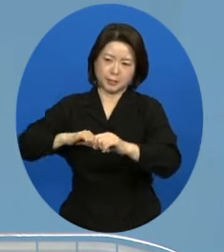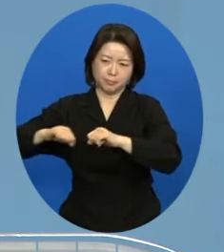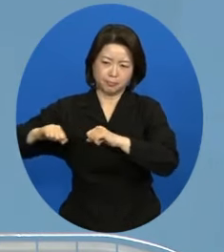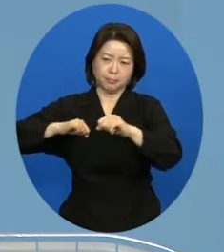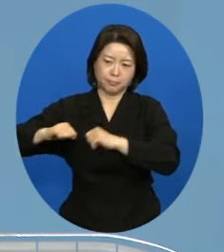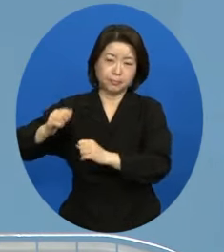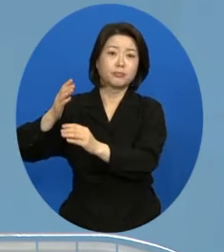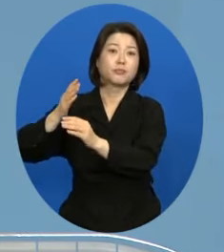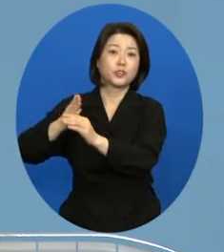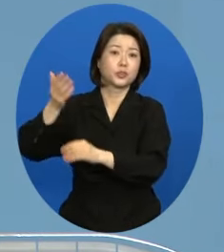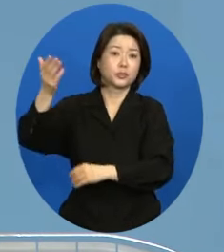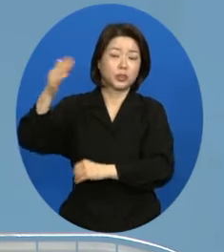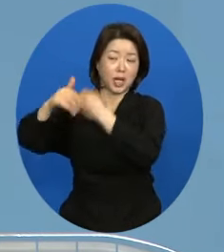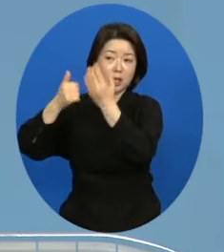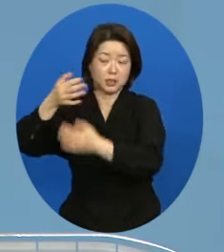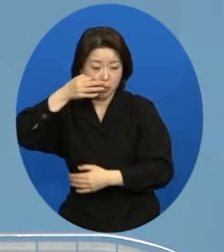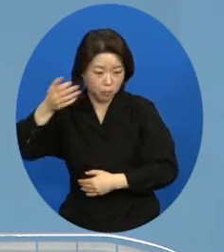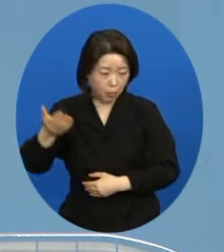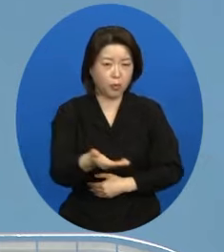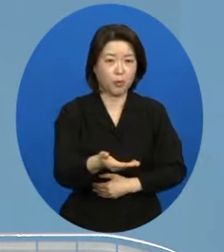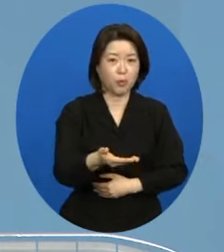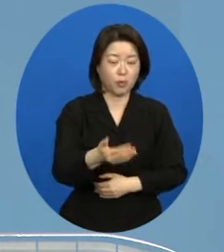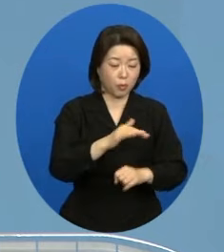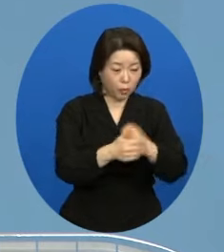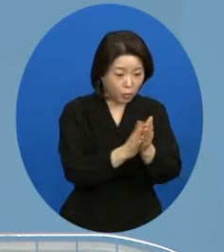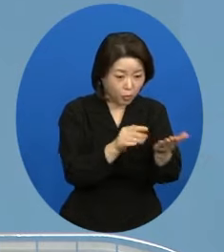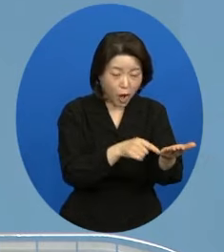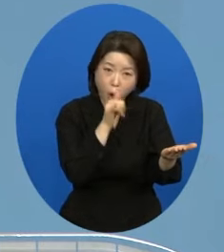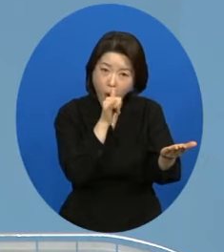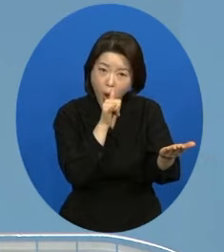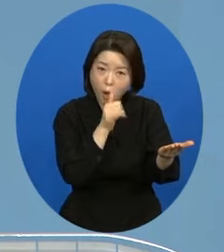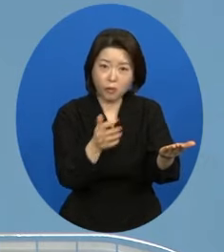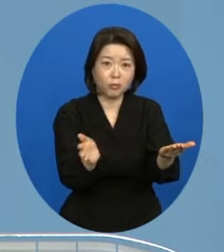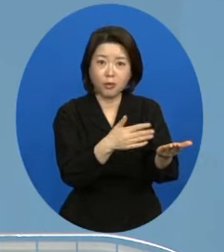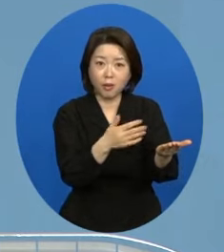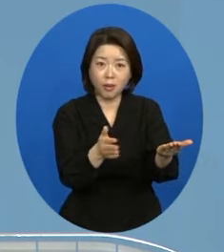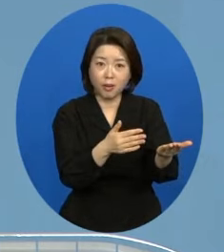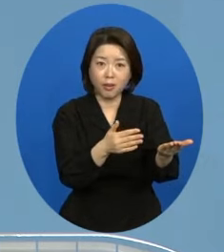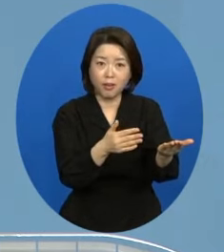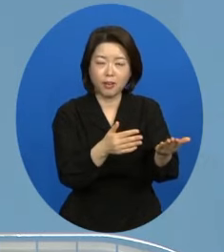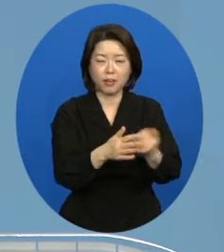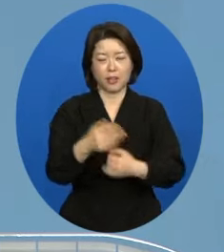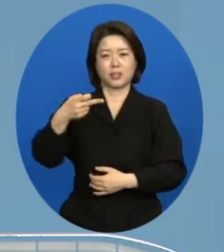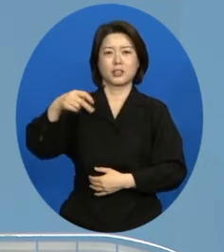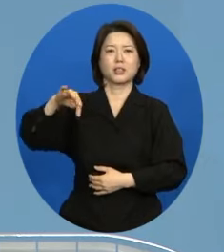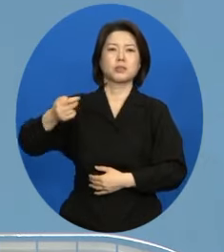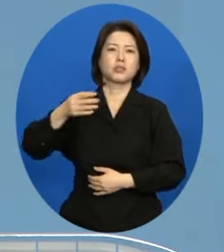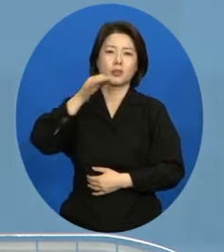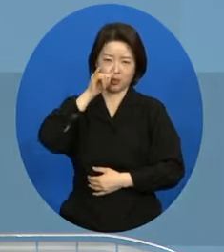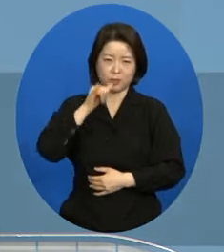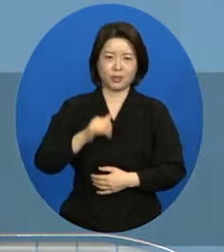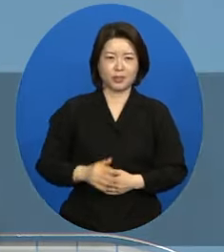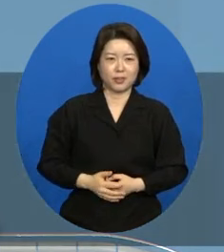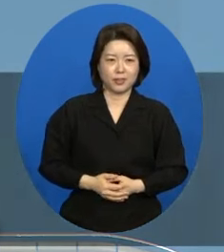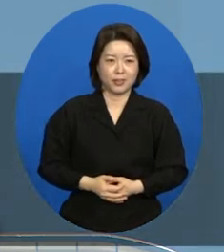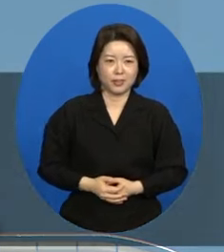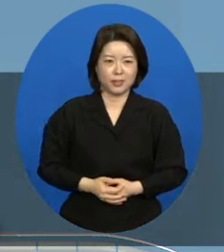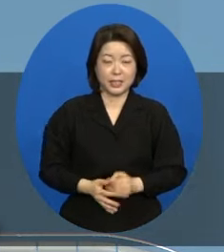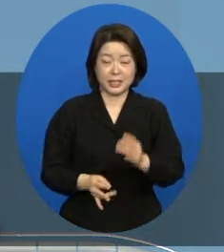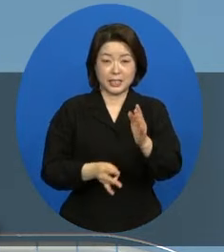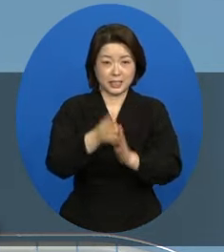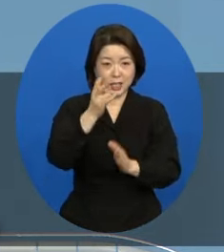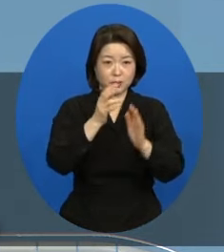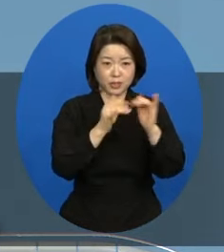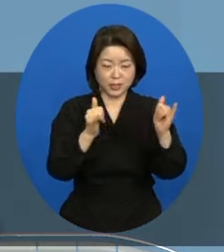계셨다는 것을 보여줘요 아니 오늘 본문에 어디에 그게 있나요 12절에 나와 있습니다 예루살렘